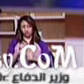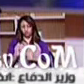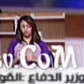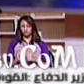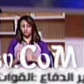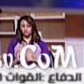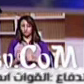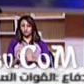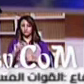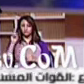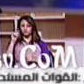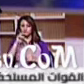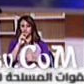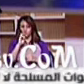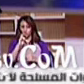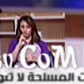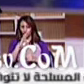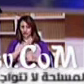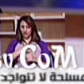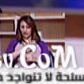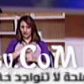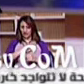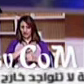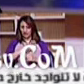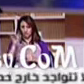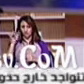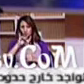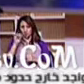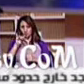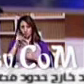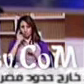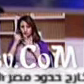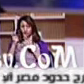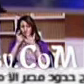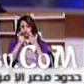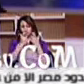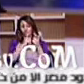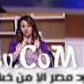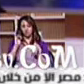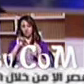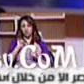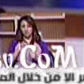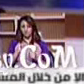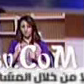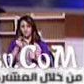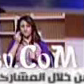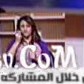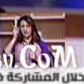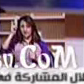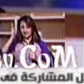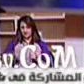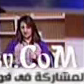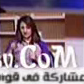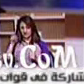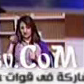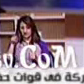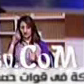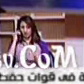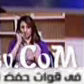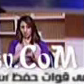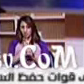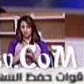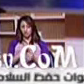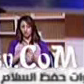كده كنا استخدمناها ليه يا فندم لان الحقيقه الذي يملك القرار السياسي هو المواطن في العالم كله وفي